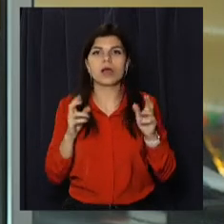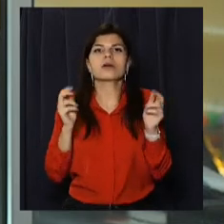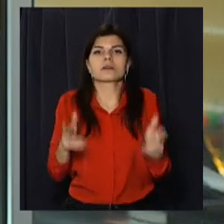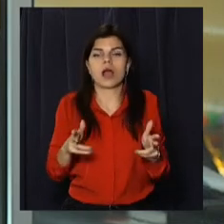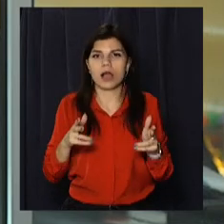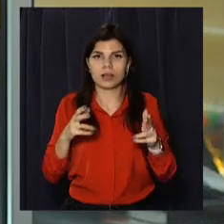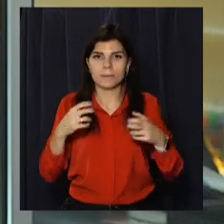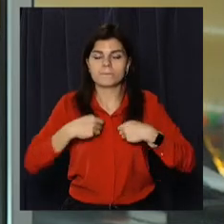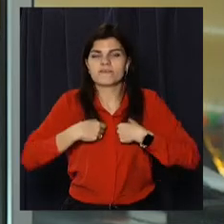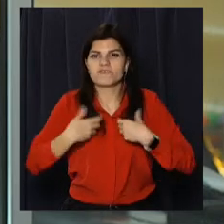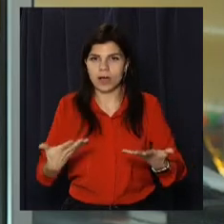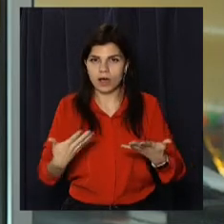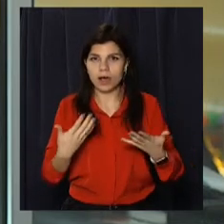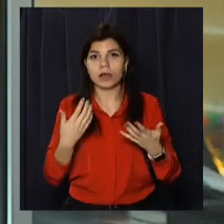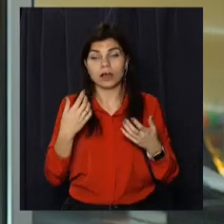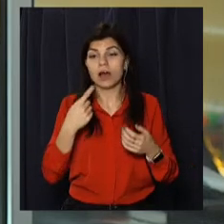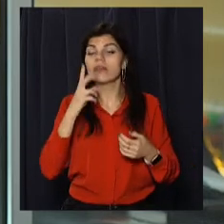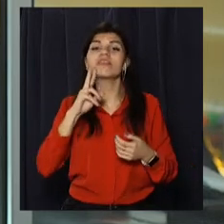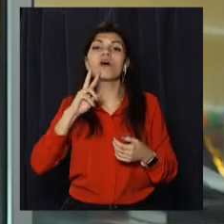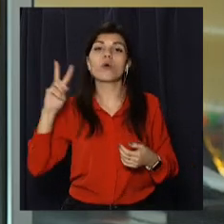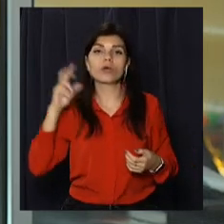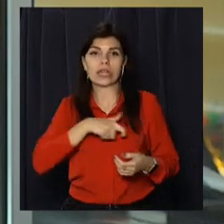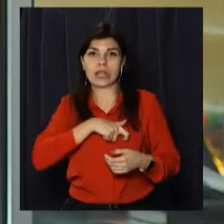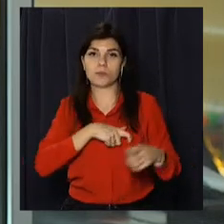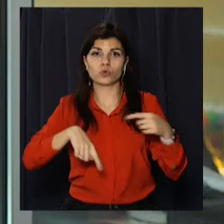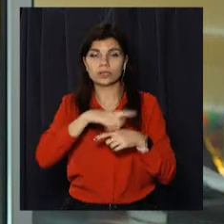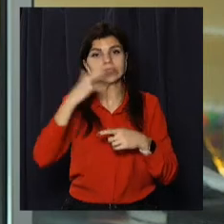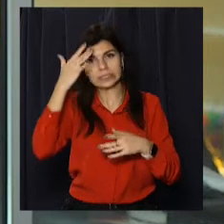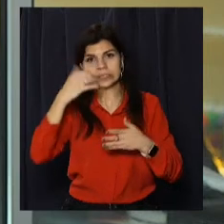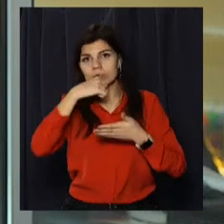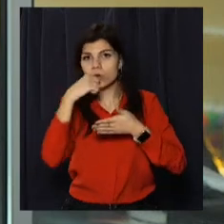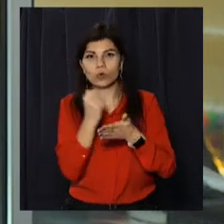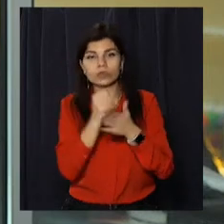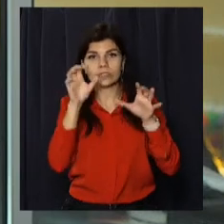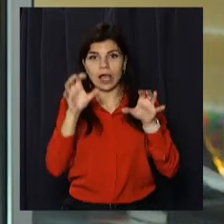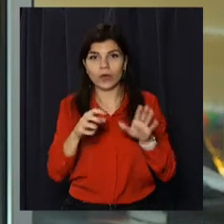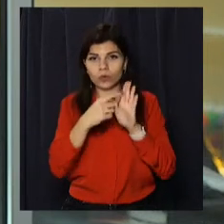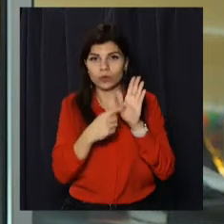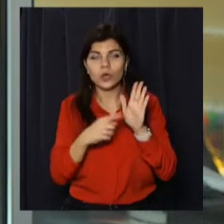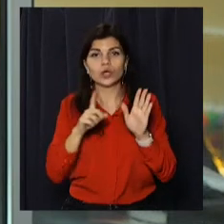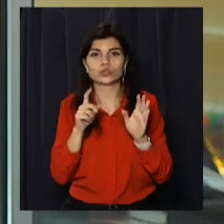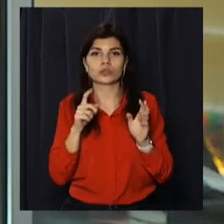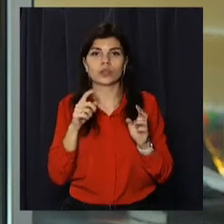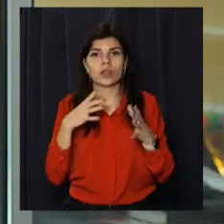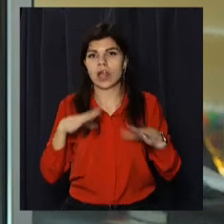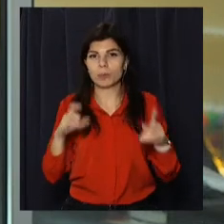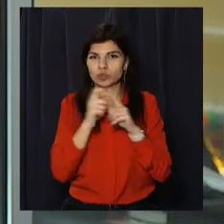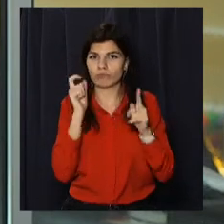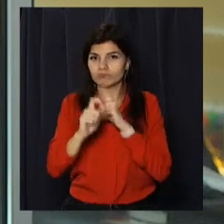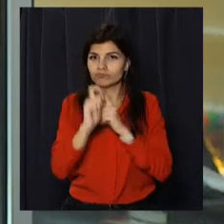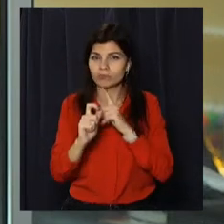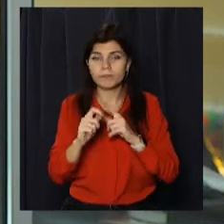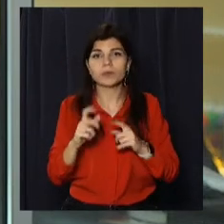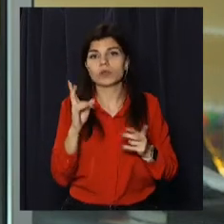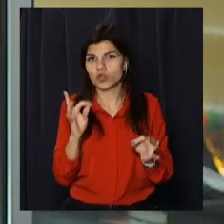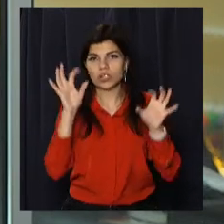слух оточуючих? 2 роки тому депутати Верховної Ради намагалися ухвалити законопроєкт про протидію лихослів'ю. Та законом